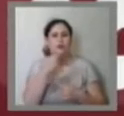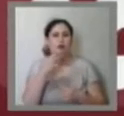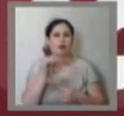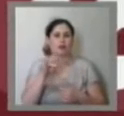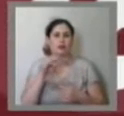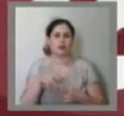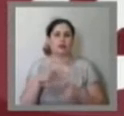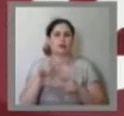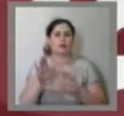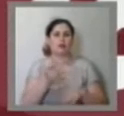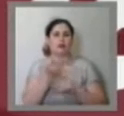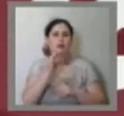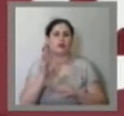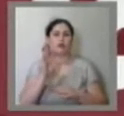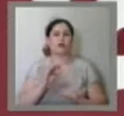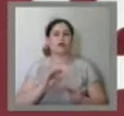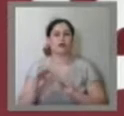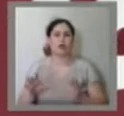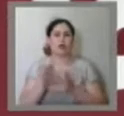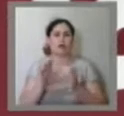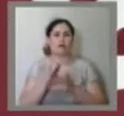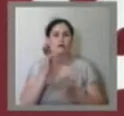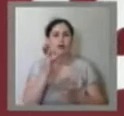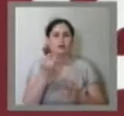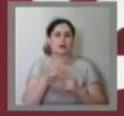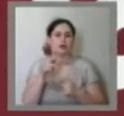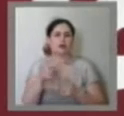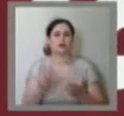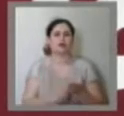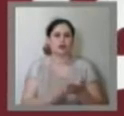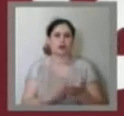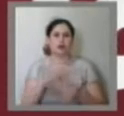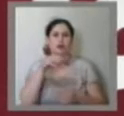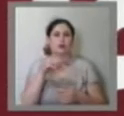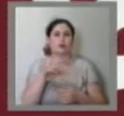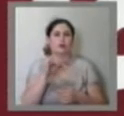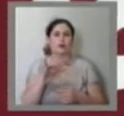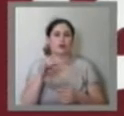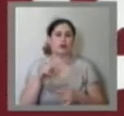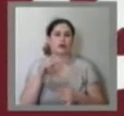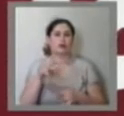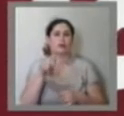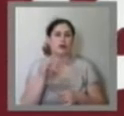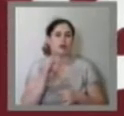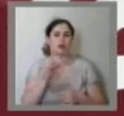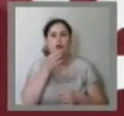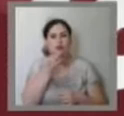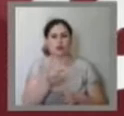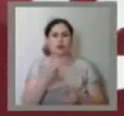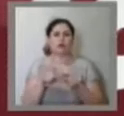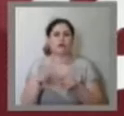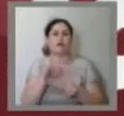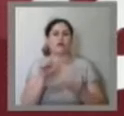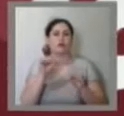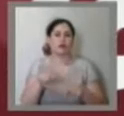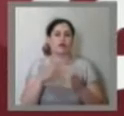персональні кабінети. В їх персональних кабінетах після 11 години будуть розміщені електронні версії